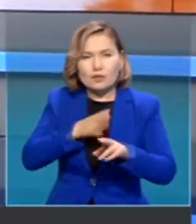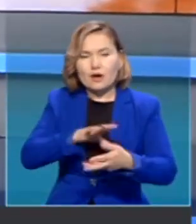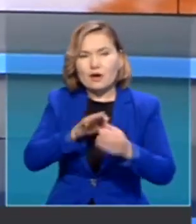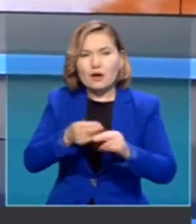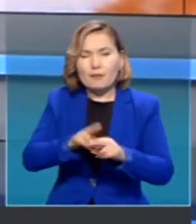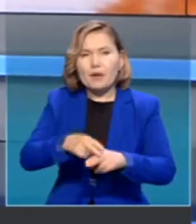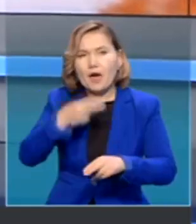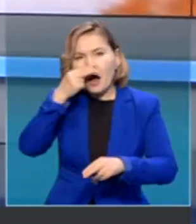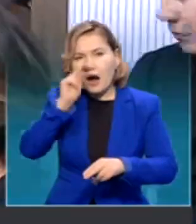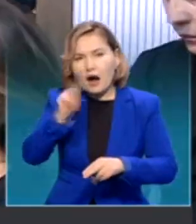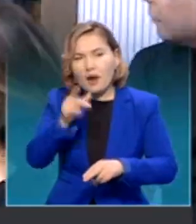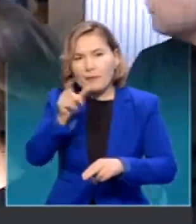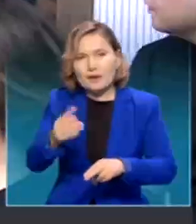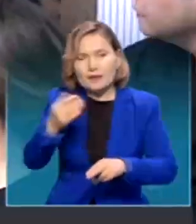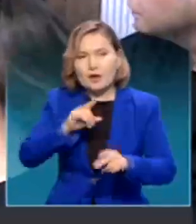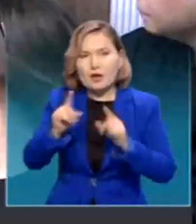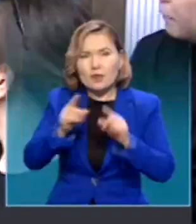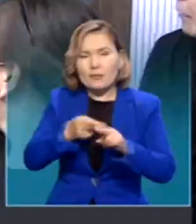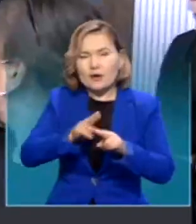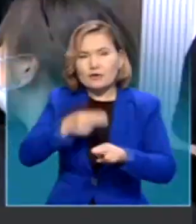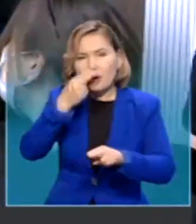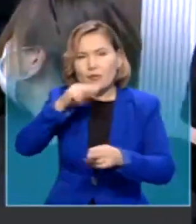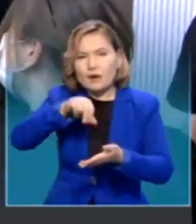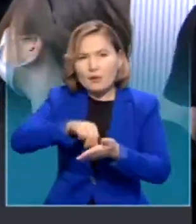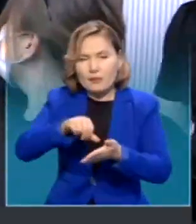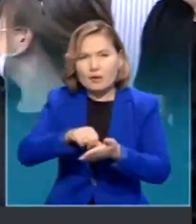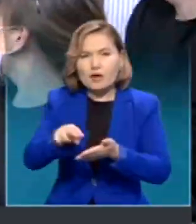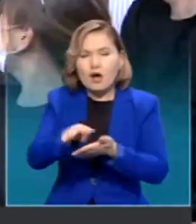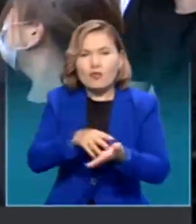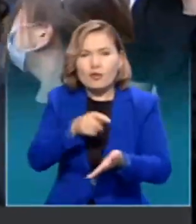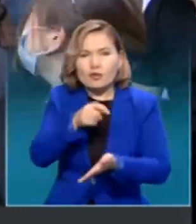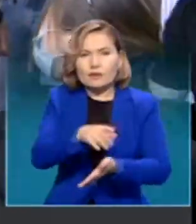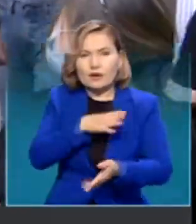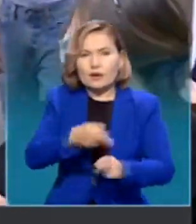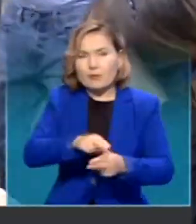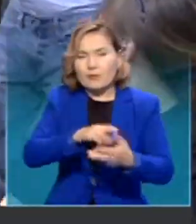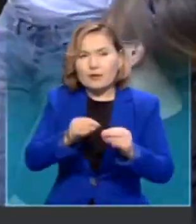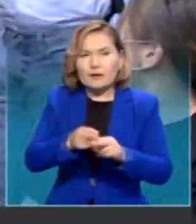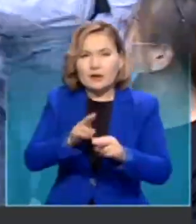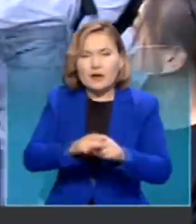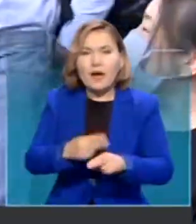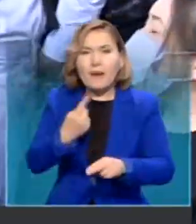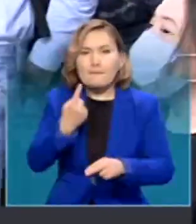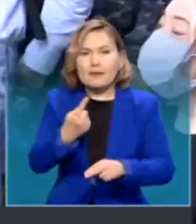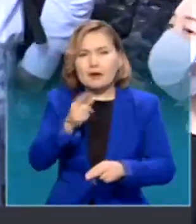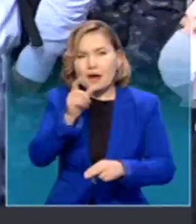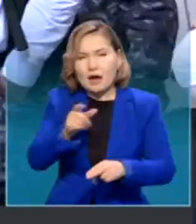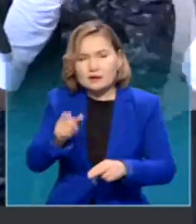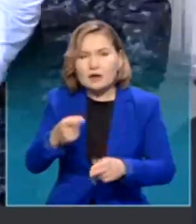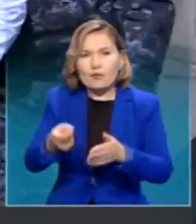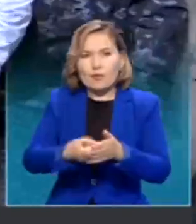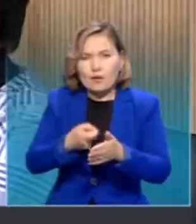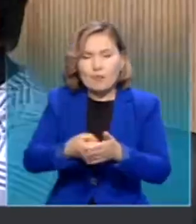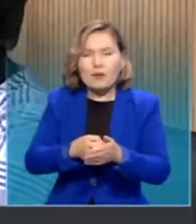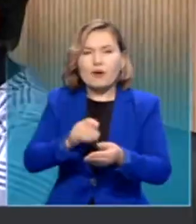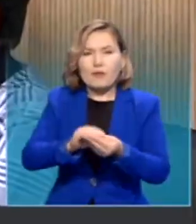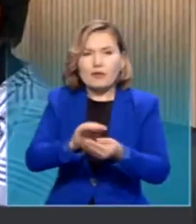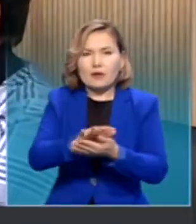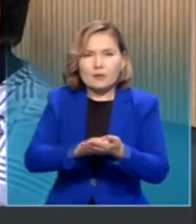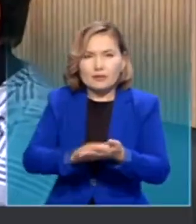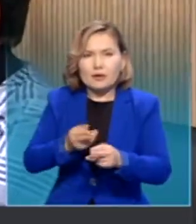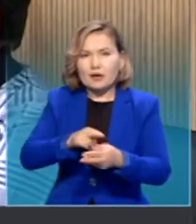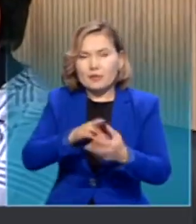Ал айыпталушы тарап бұған дейінгі отырыста іске қатысты өтініштер жасаған еді. Оның ішінде тағы бір қатар азаматты тергеуге алу мәселесі де